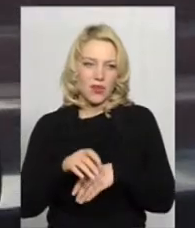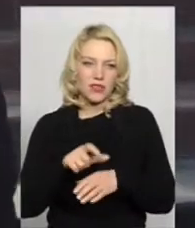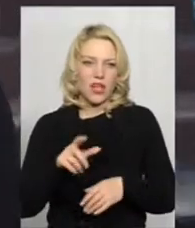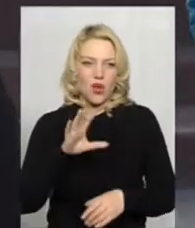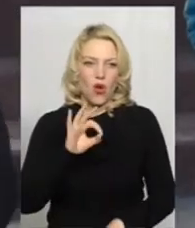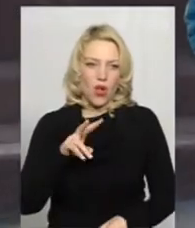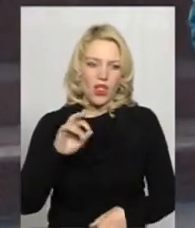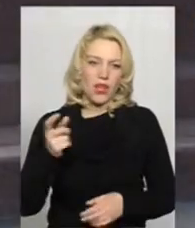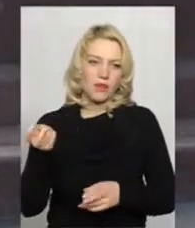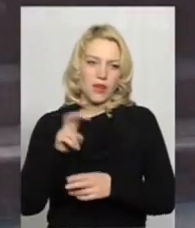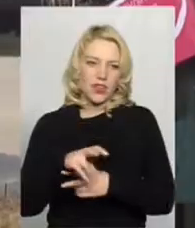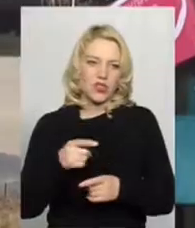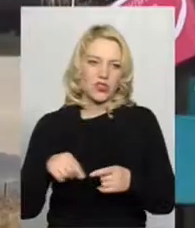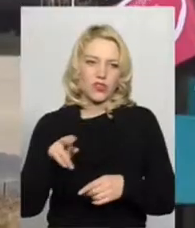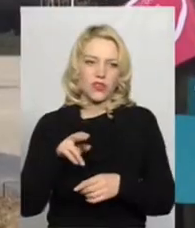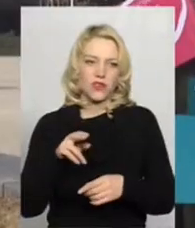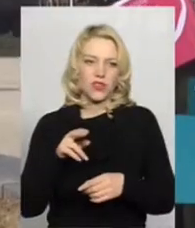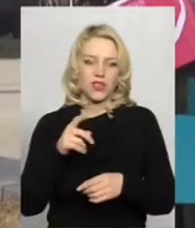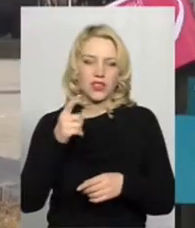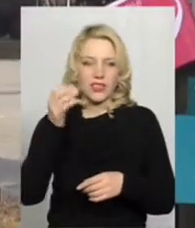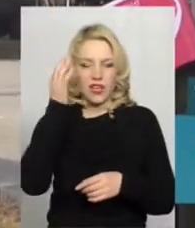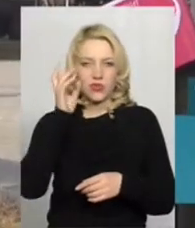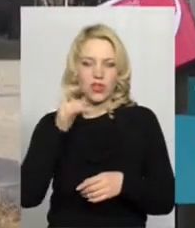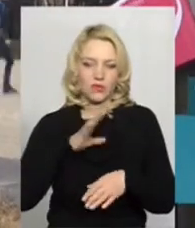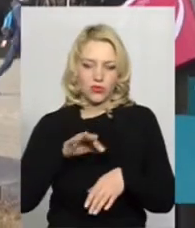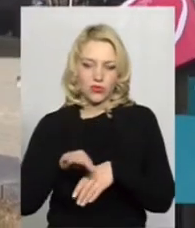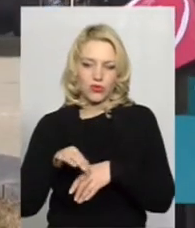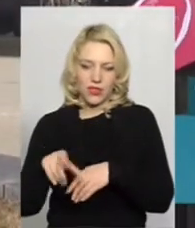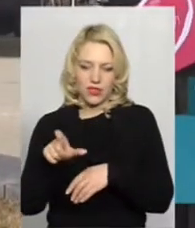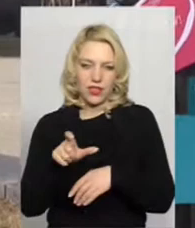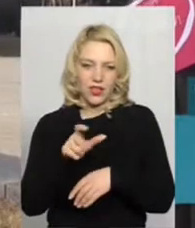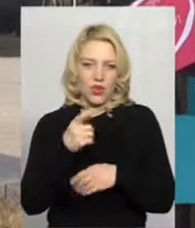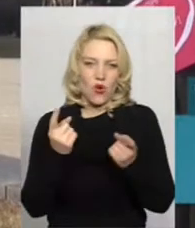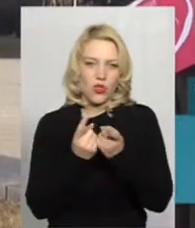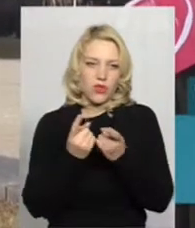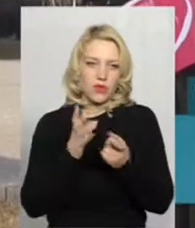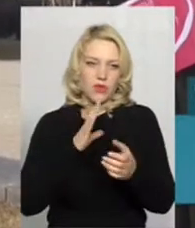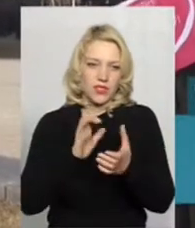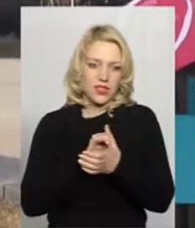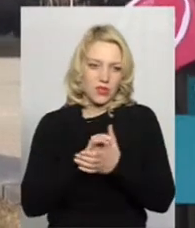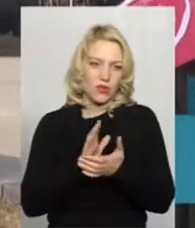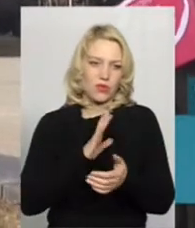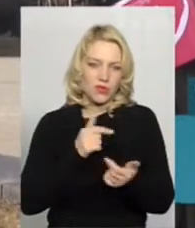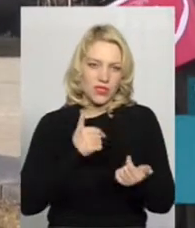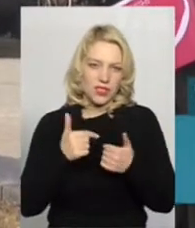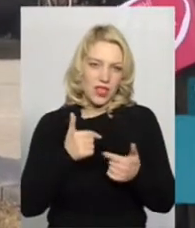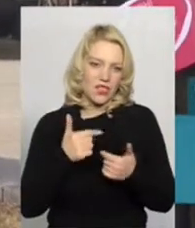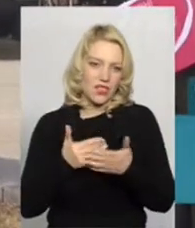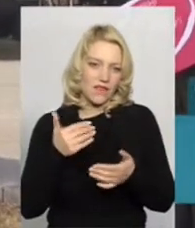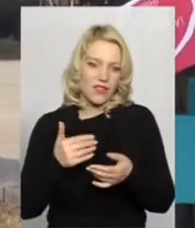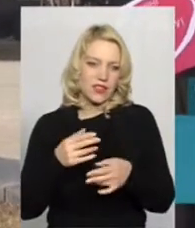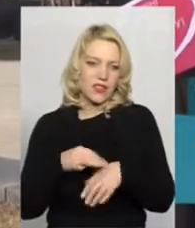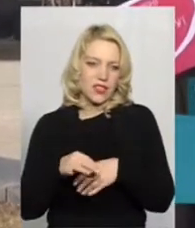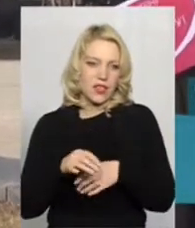пригадує, як цькували його однокласників. Так, на жаль, були як знайомі, які дуже пострадали. Аж були змушені були переїхати